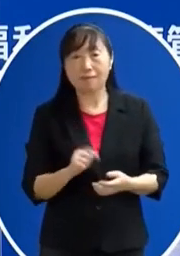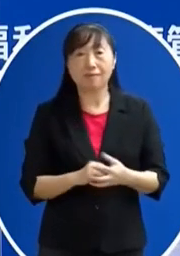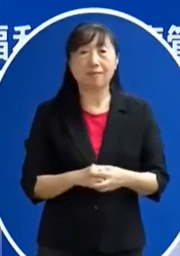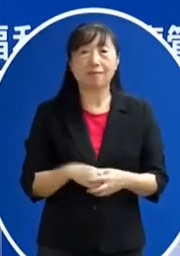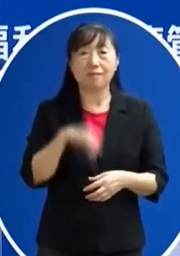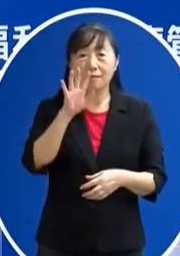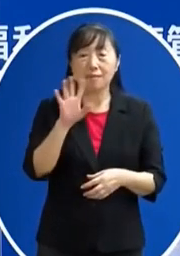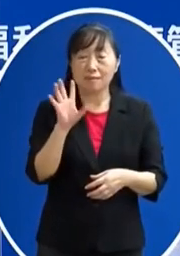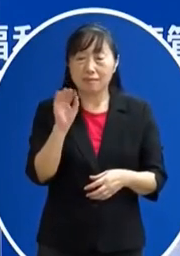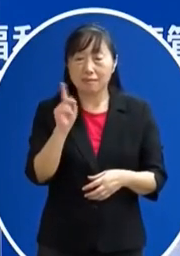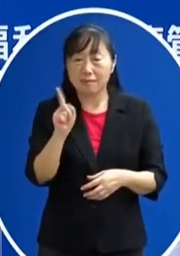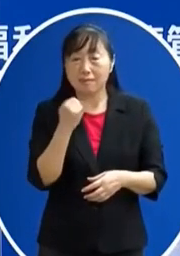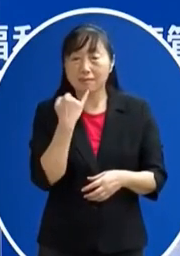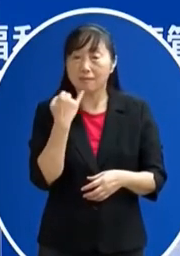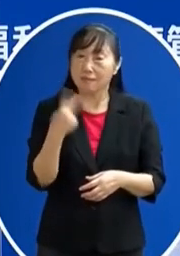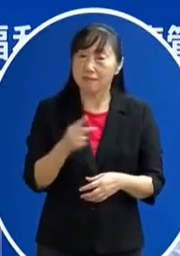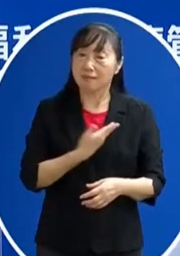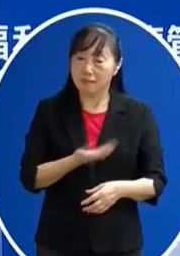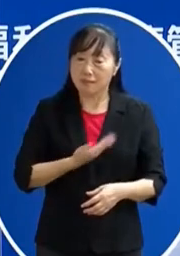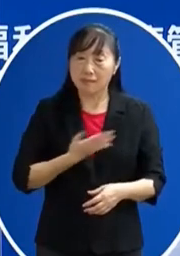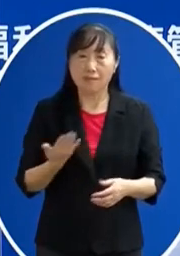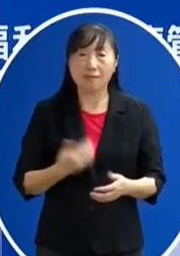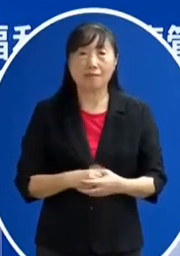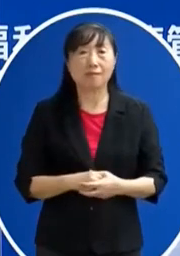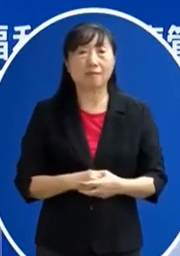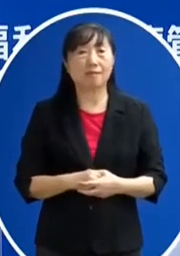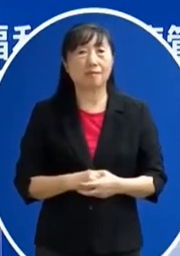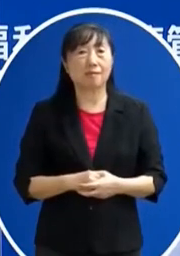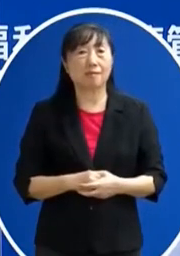一些放松的可能？